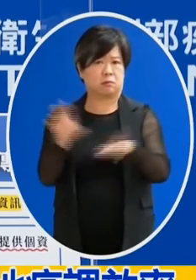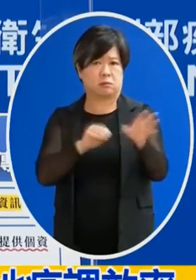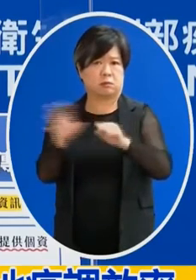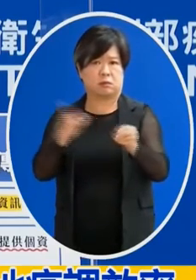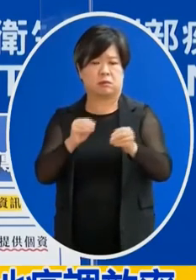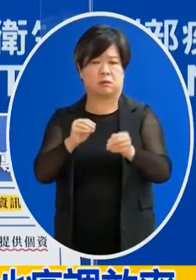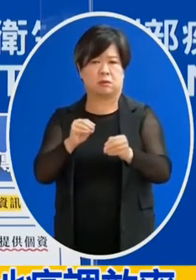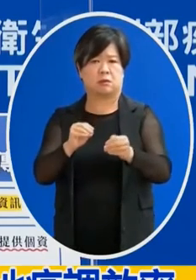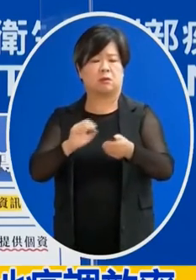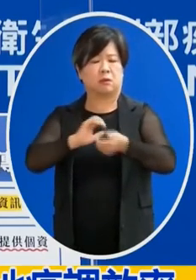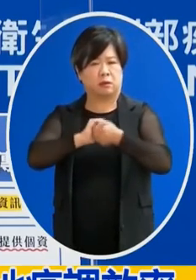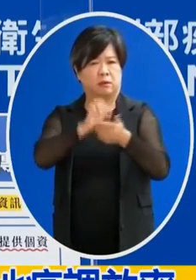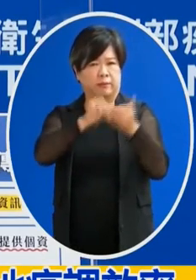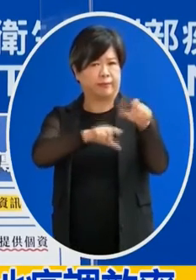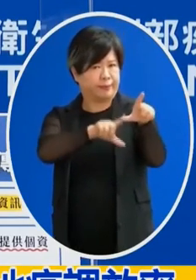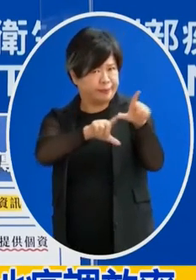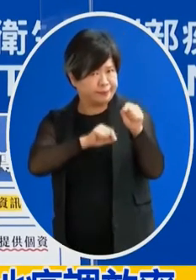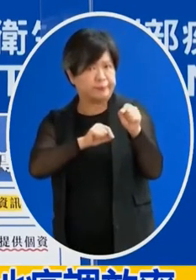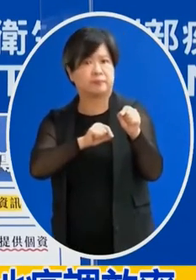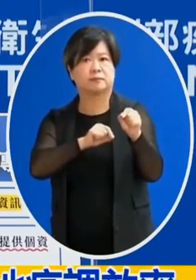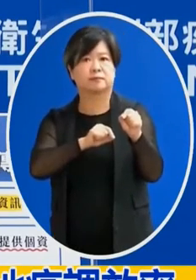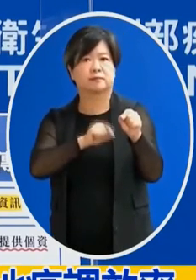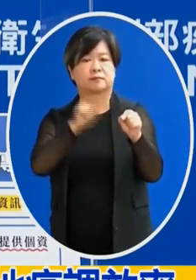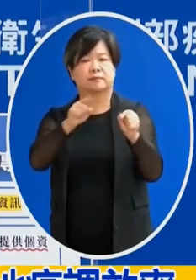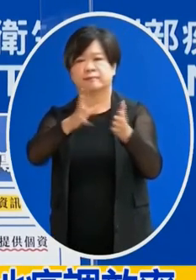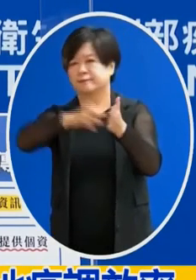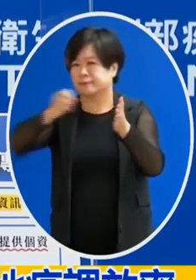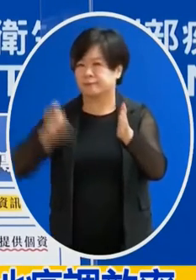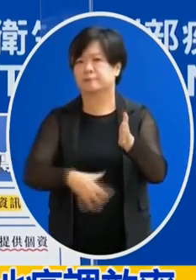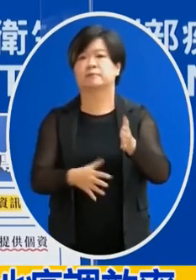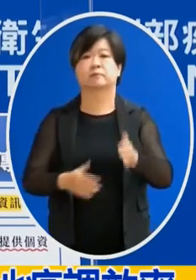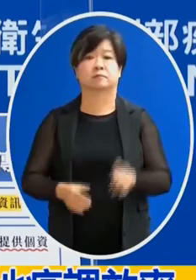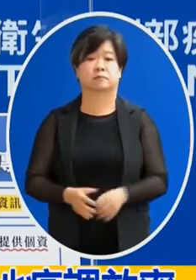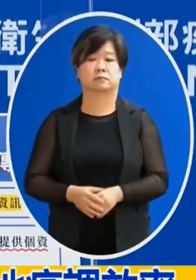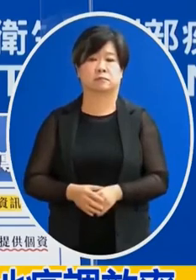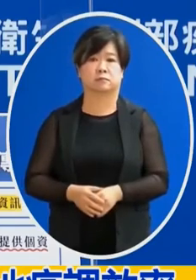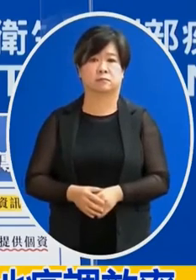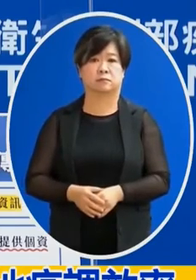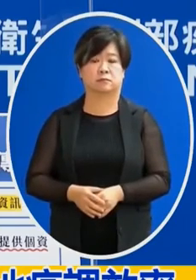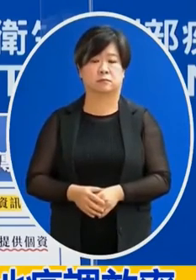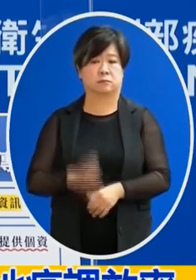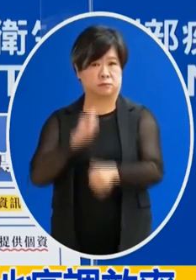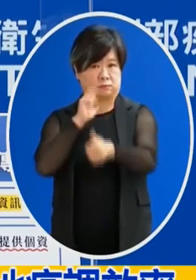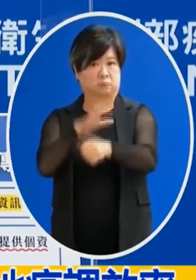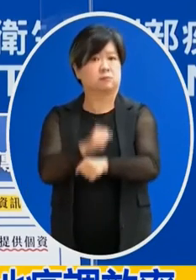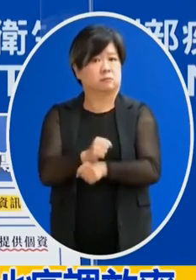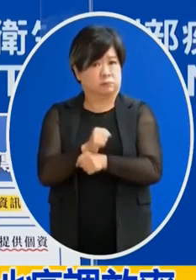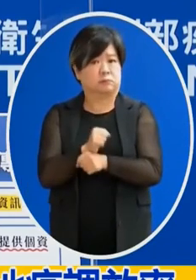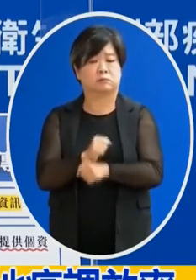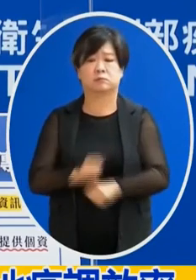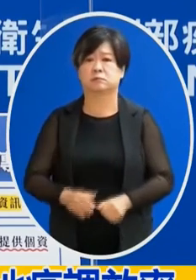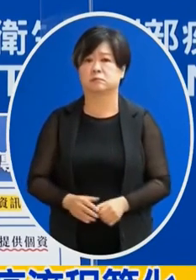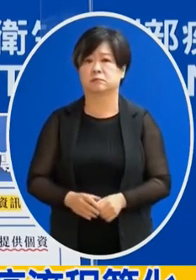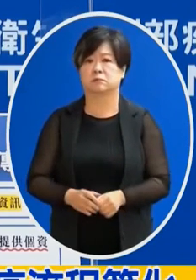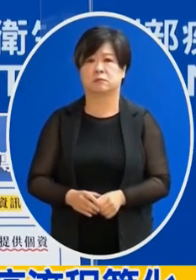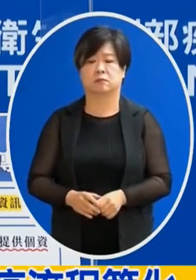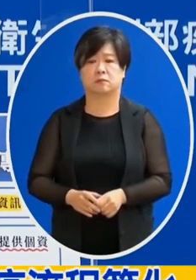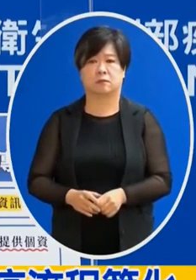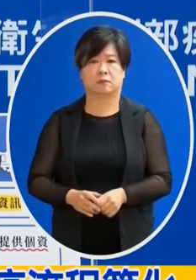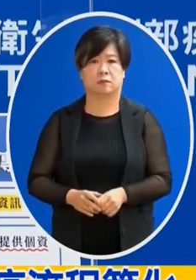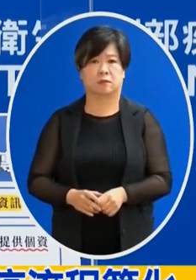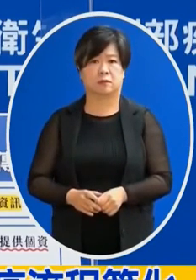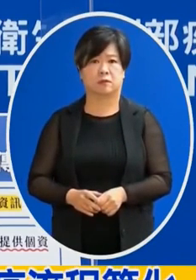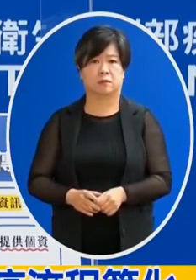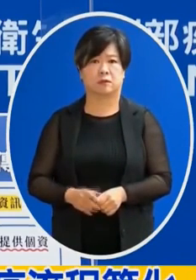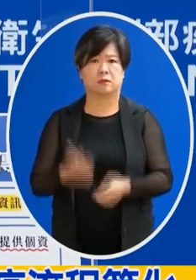都一定是依法来做销毁跟删除哈，所以这一点 我们要在课表，所以这个绝非